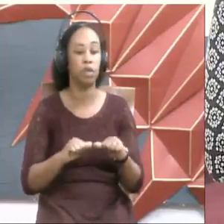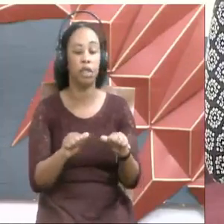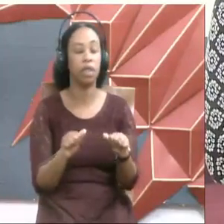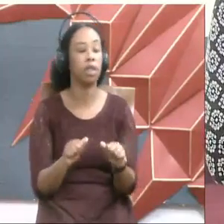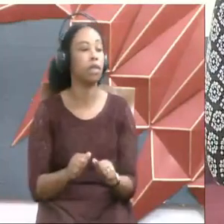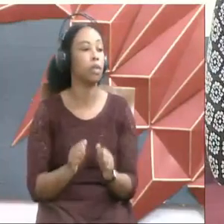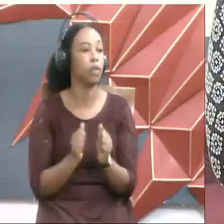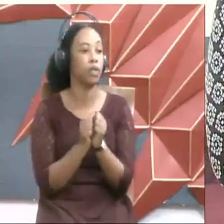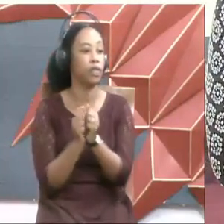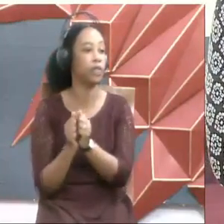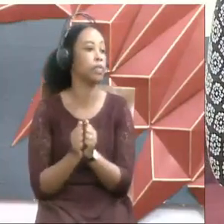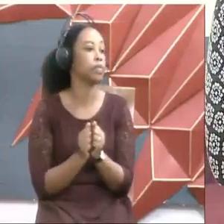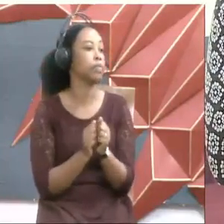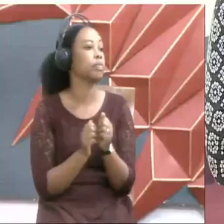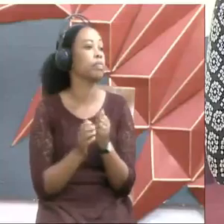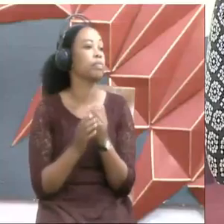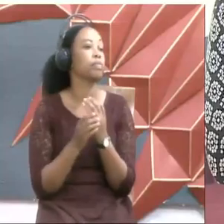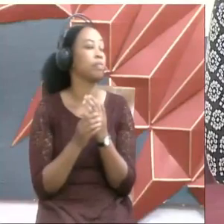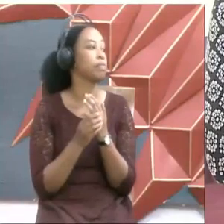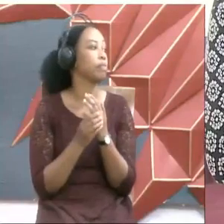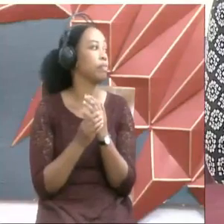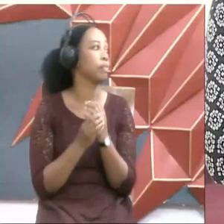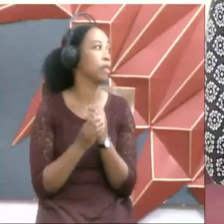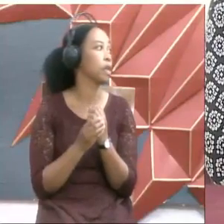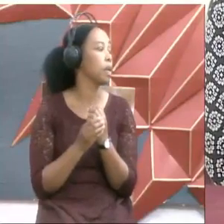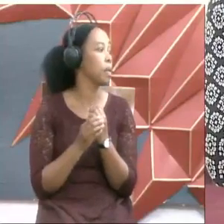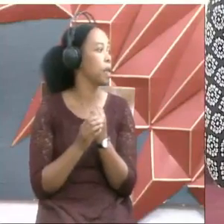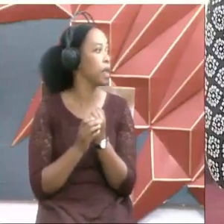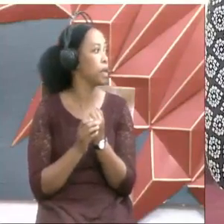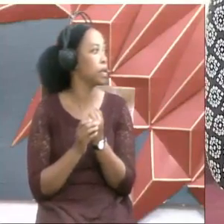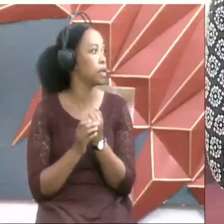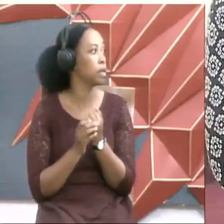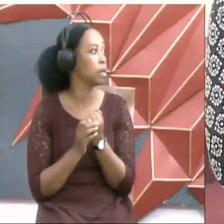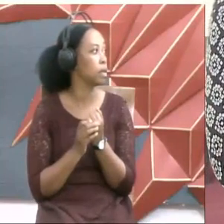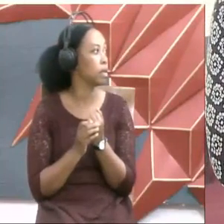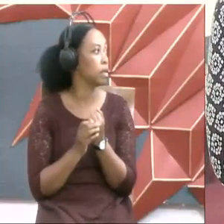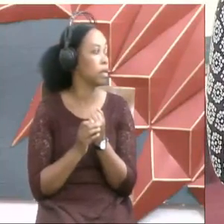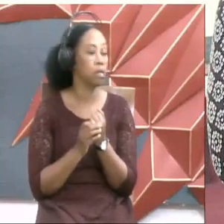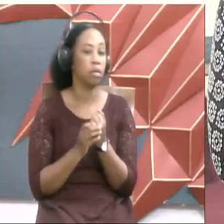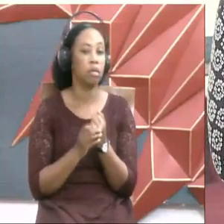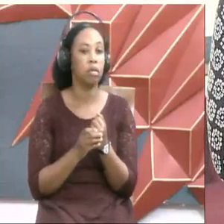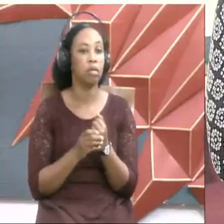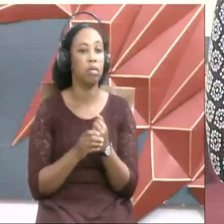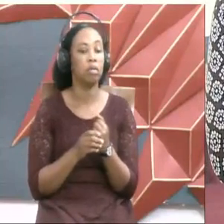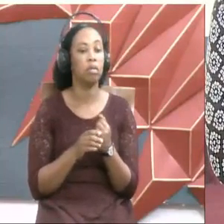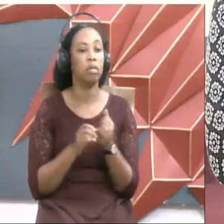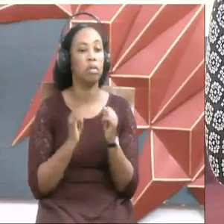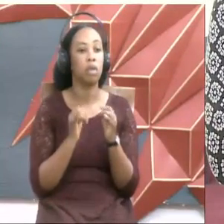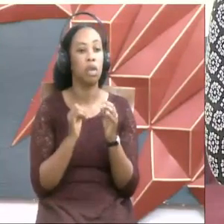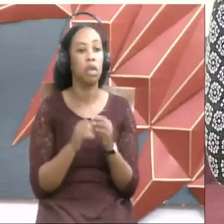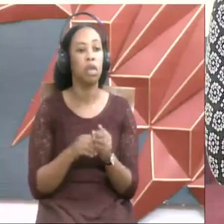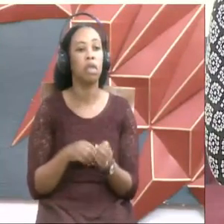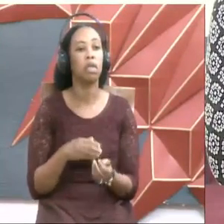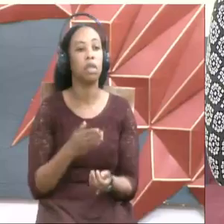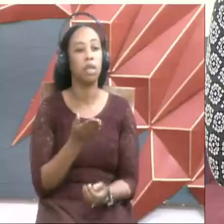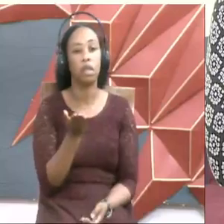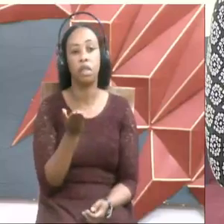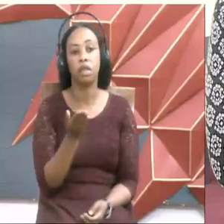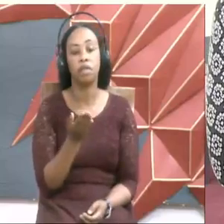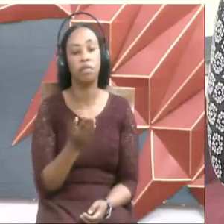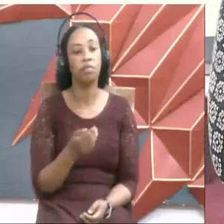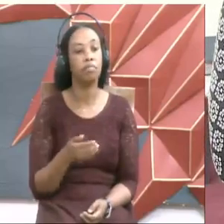Ceux qui ont été appelés pour que nous nous sommes ensemble dans ce voyage. Est-ce que toi, si tu es là,